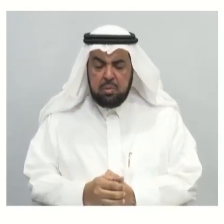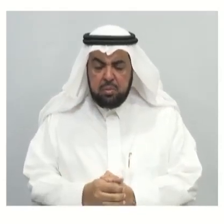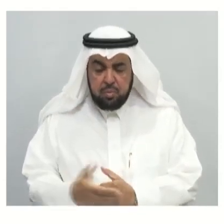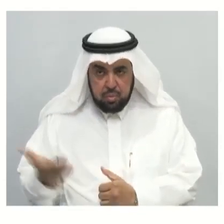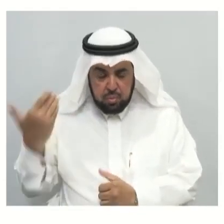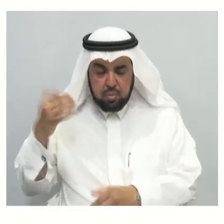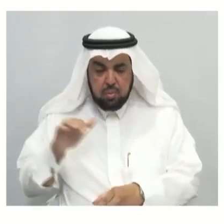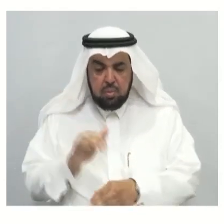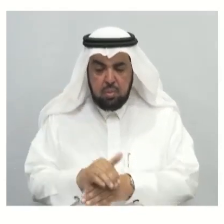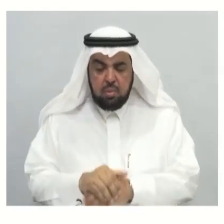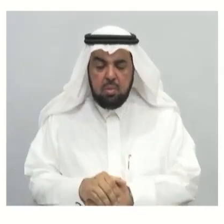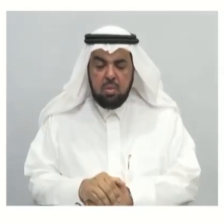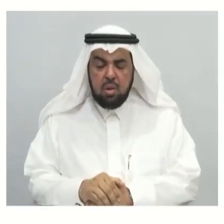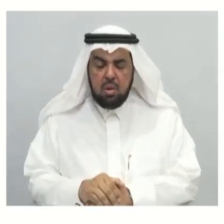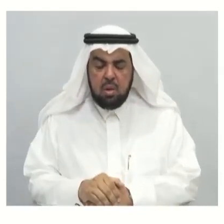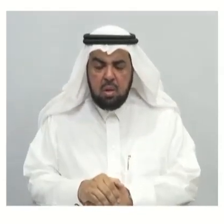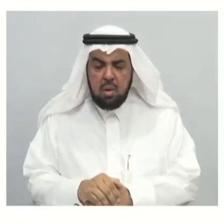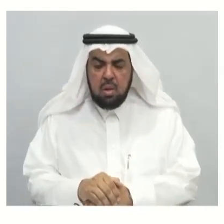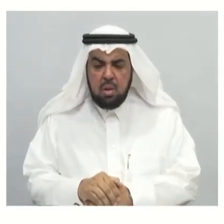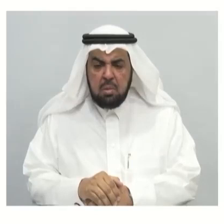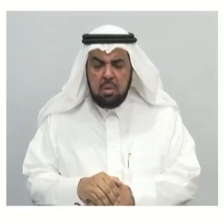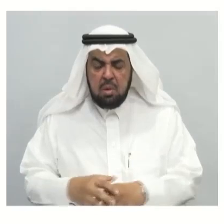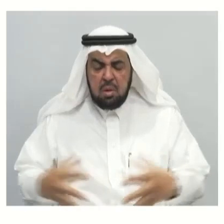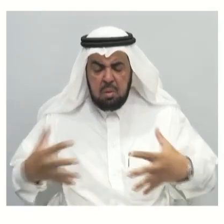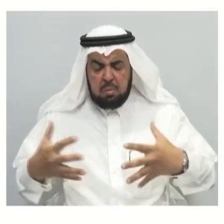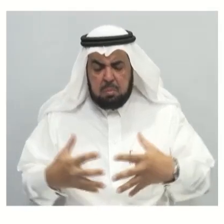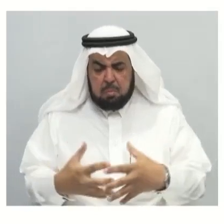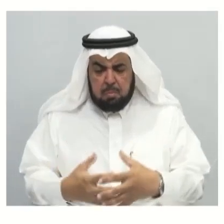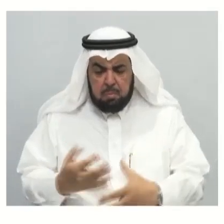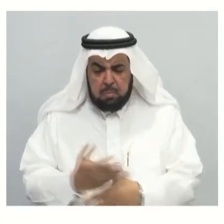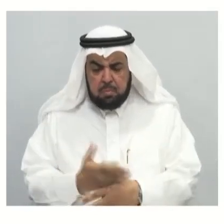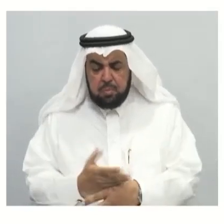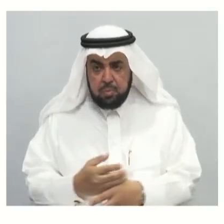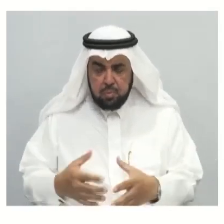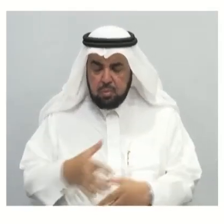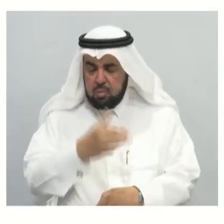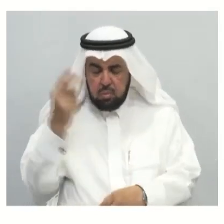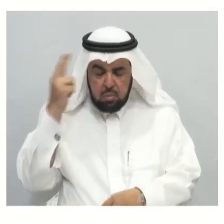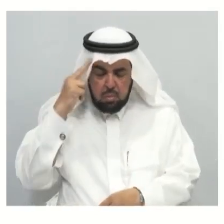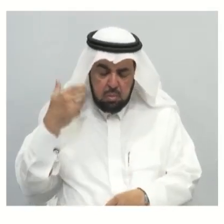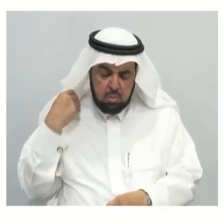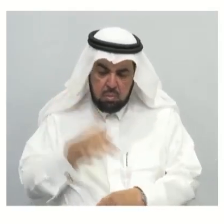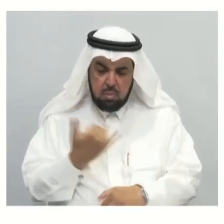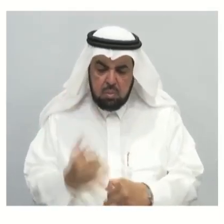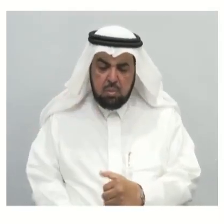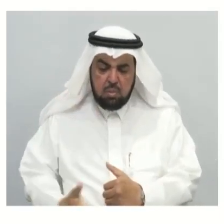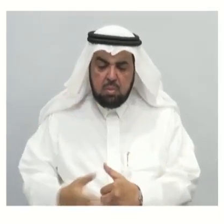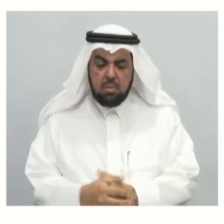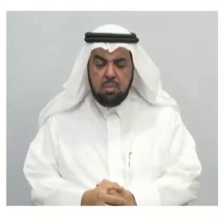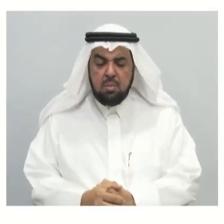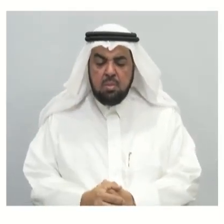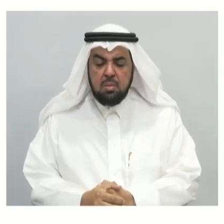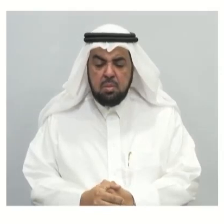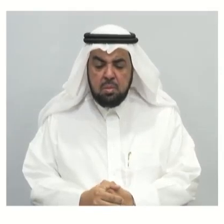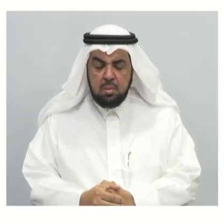تحدثنا عنها من القضايا التي اهتمت بها المملكه العربيه السعودي رائعين هي